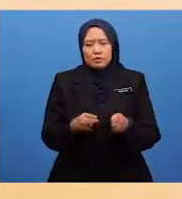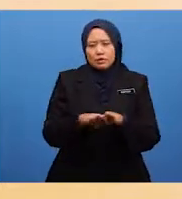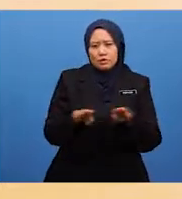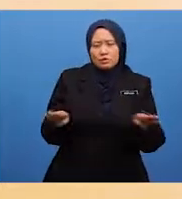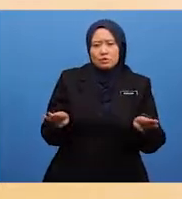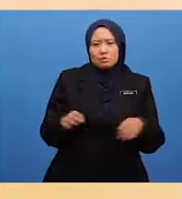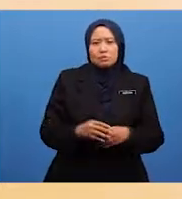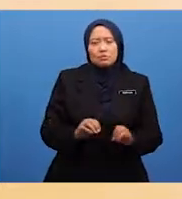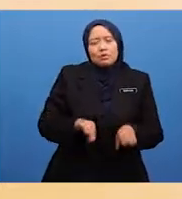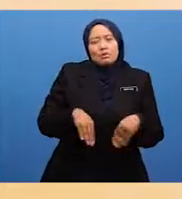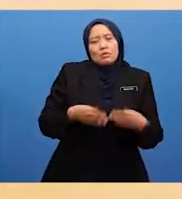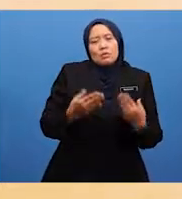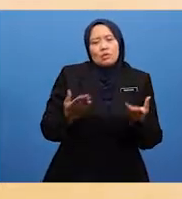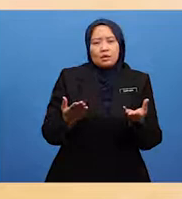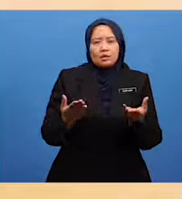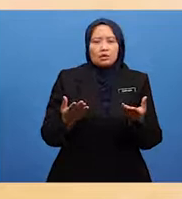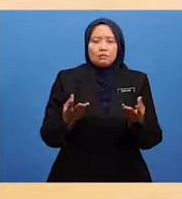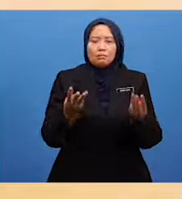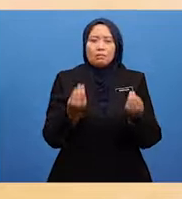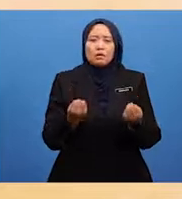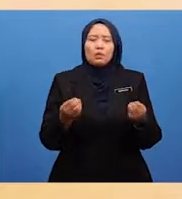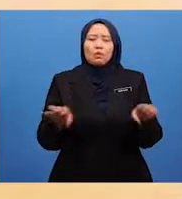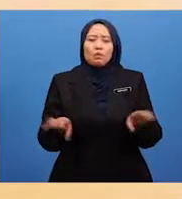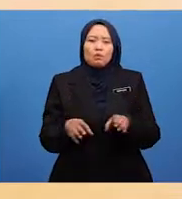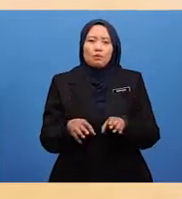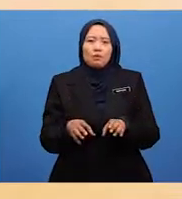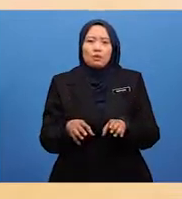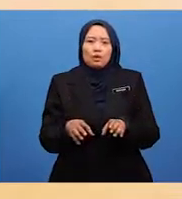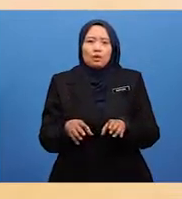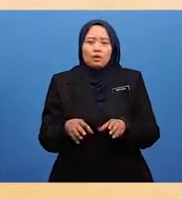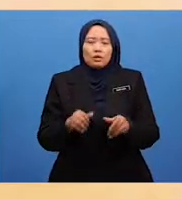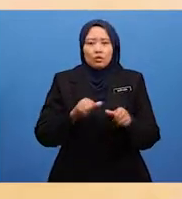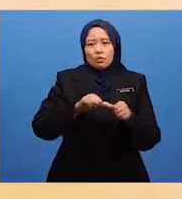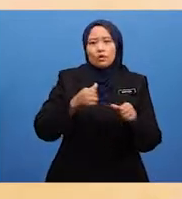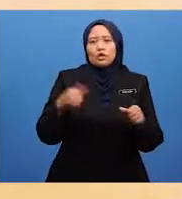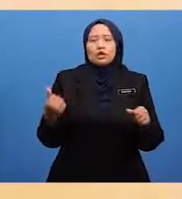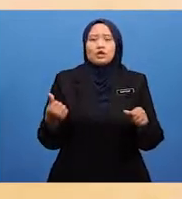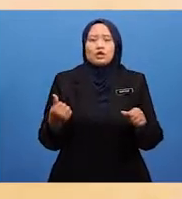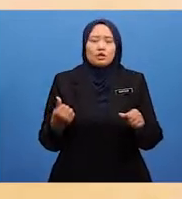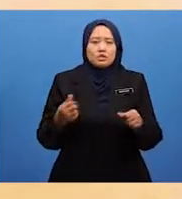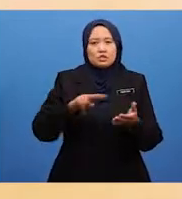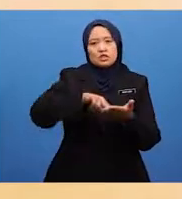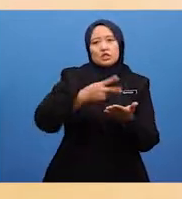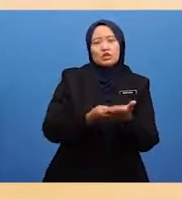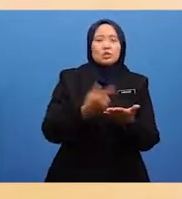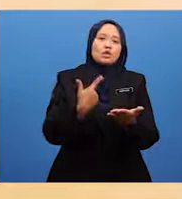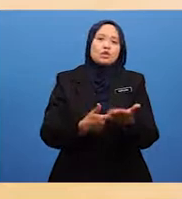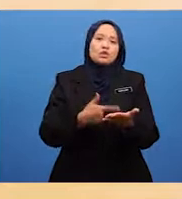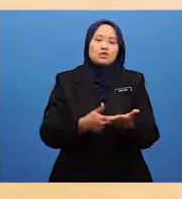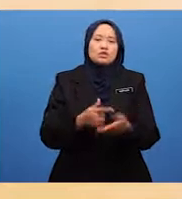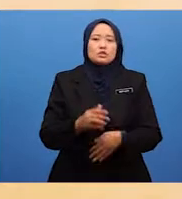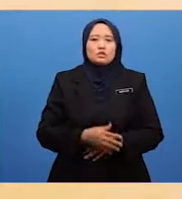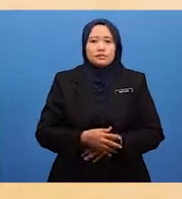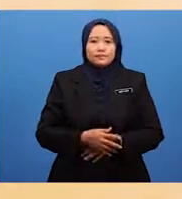bagaimanakah kamu perlu lakukan bagi mengelakkan kamu terjatuh lagi?